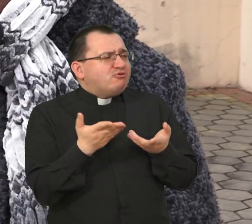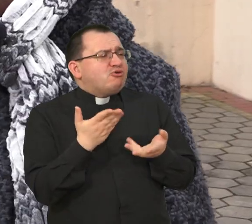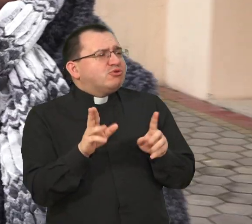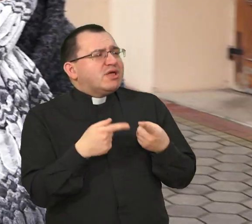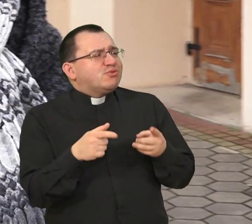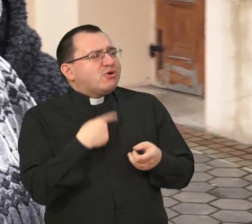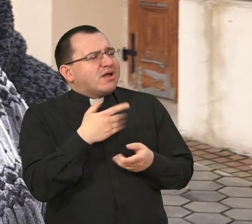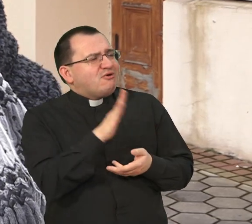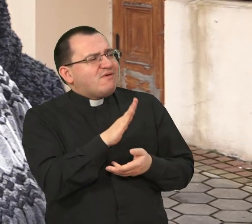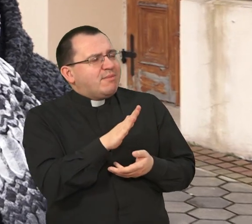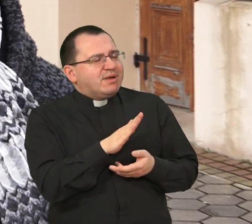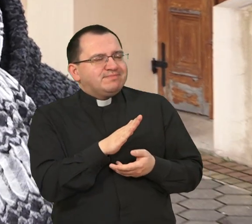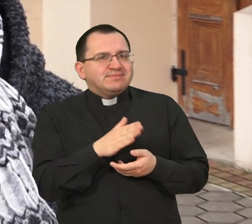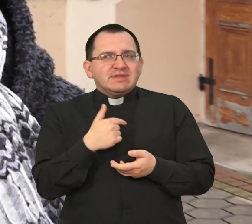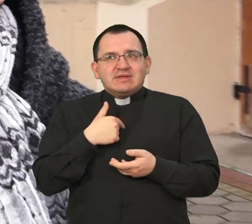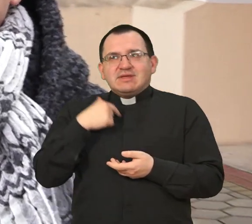vama? Mislim